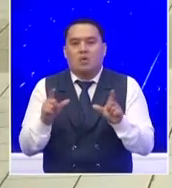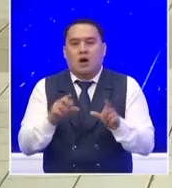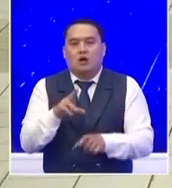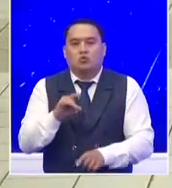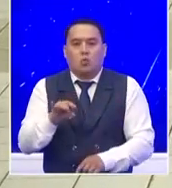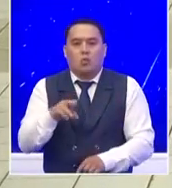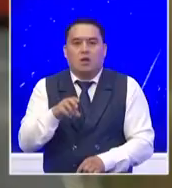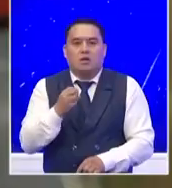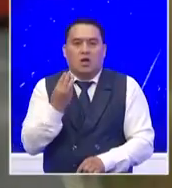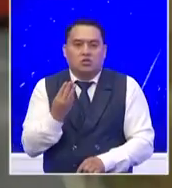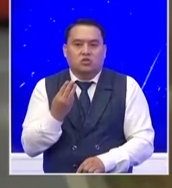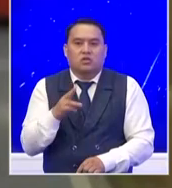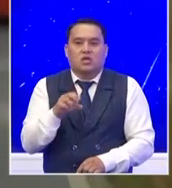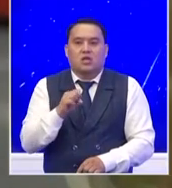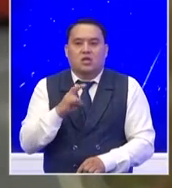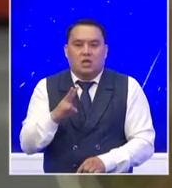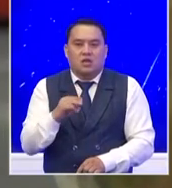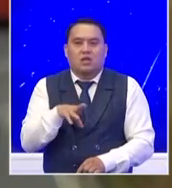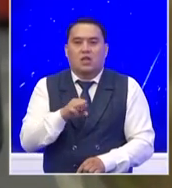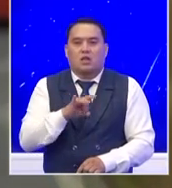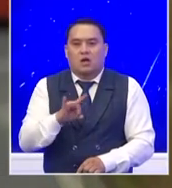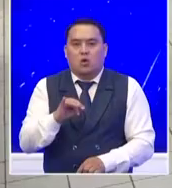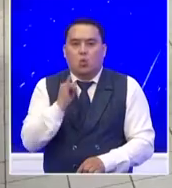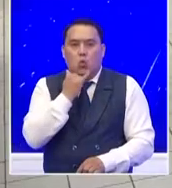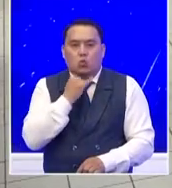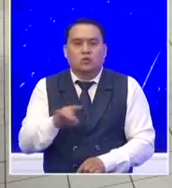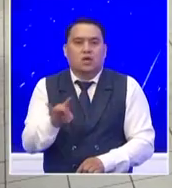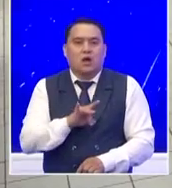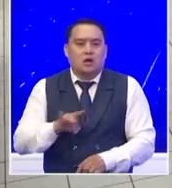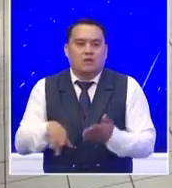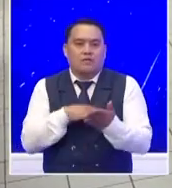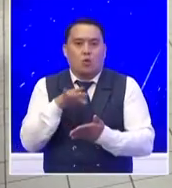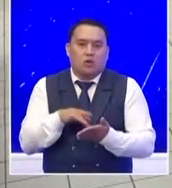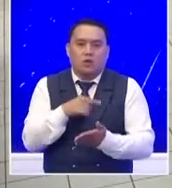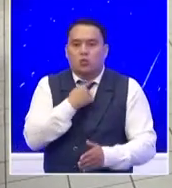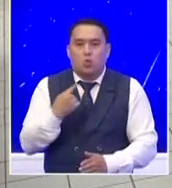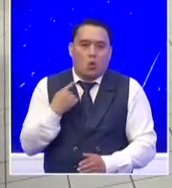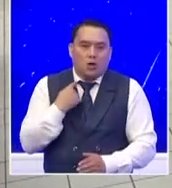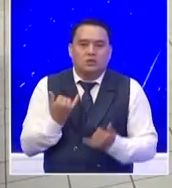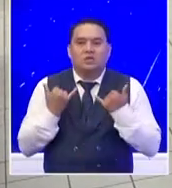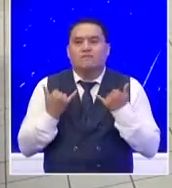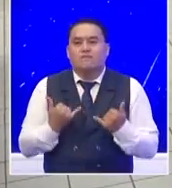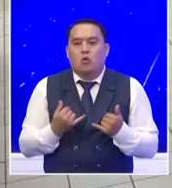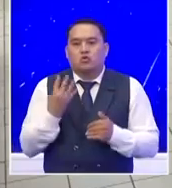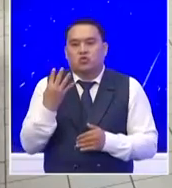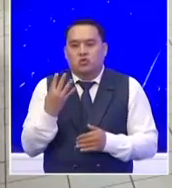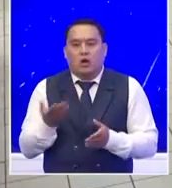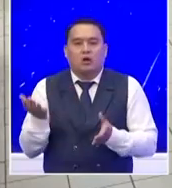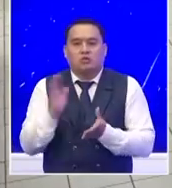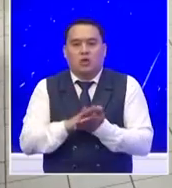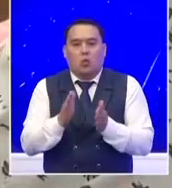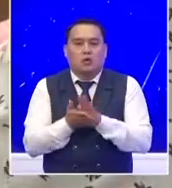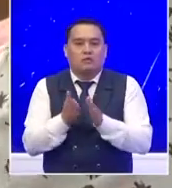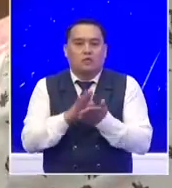Аксузском, Балхашском, Кигенском, Раймбекском, Талгарском, Уйгурском районах и в городе Талдыкурган. В настоящее время с 4 из них уже